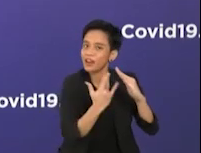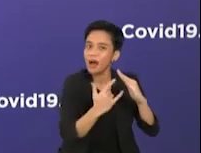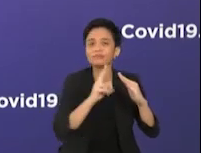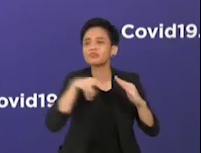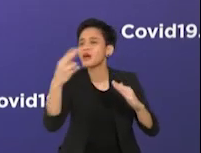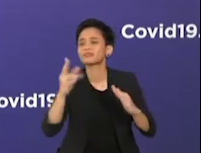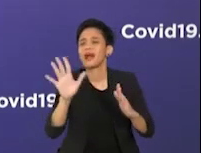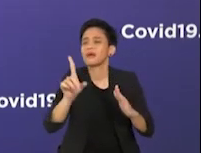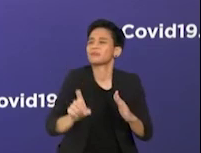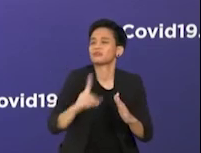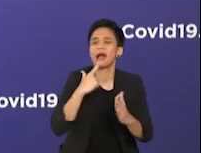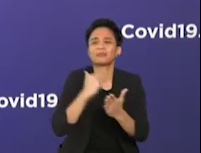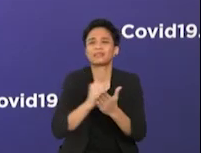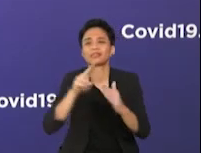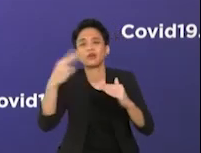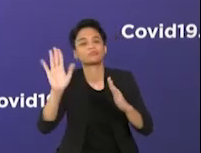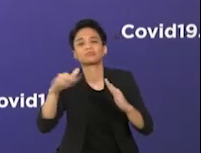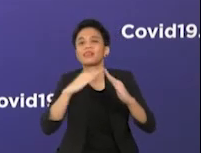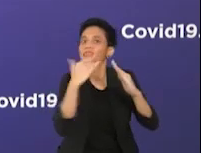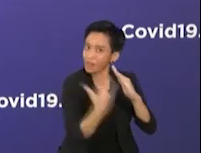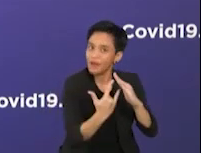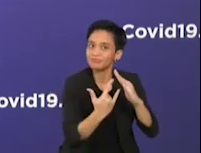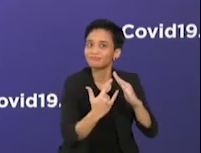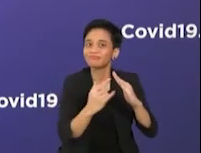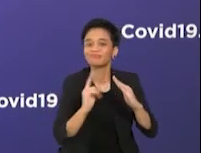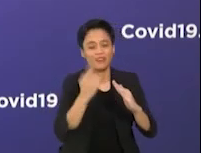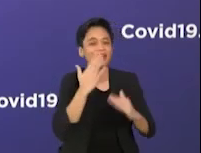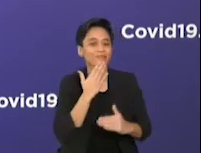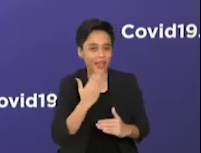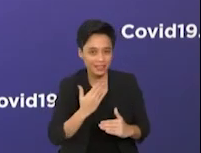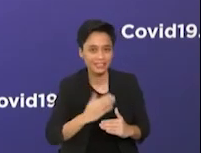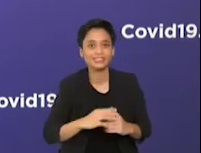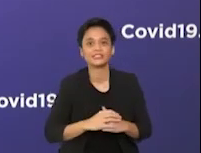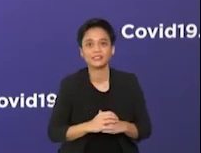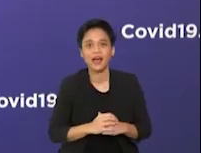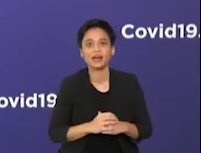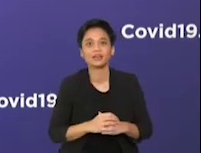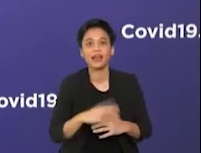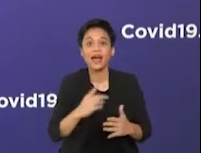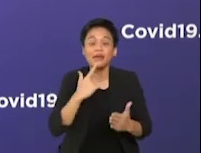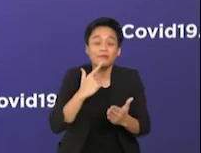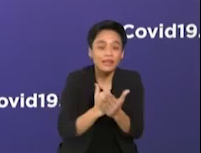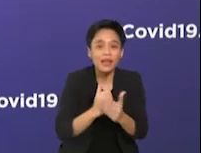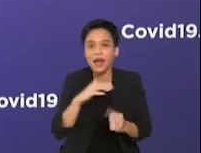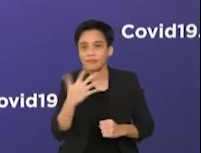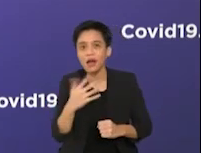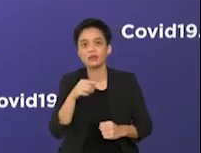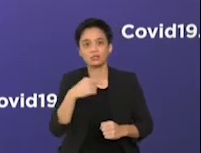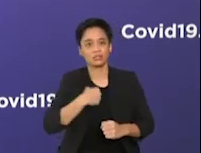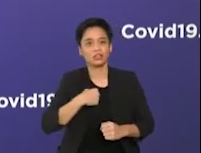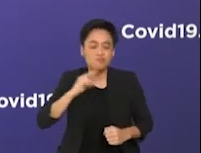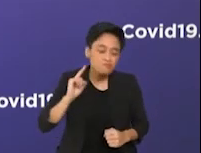perlu kita lakukan di luar rumah dan yang lebih penting lagi bahwa kita terbiasa untuk menjaga